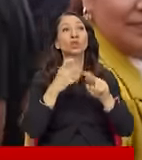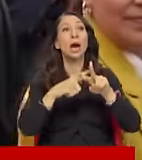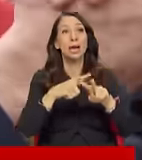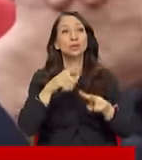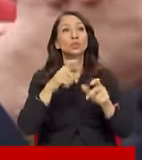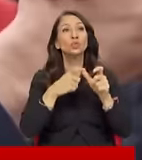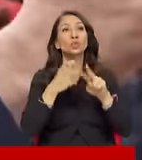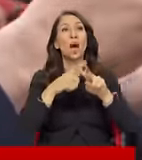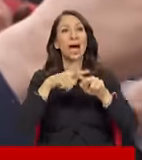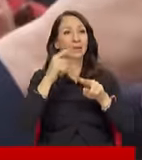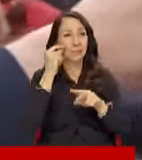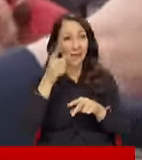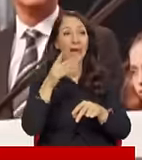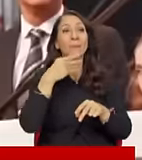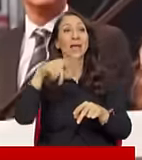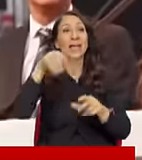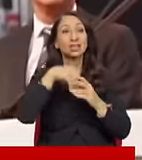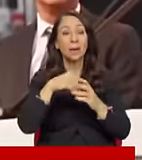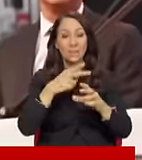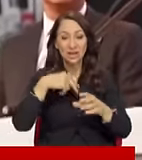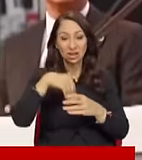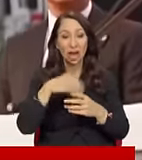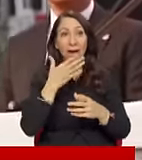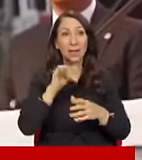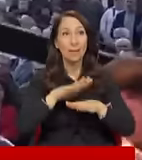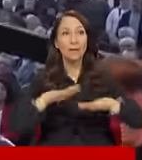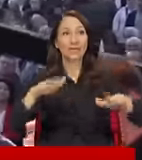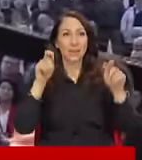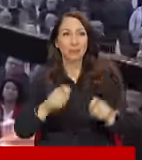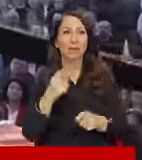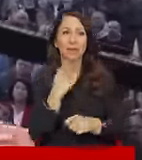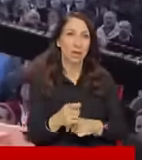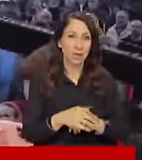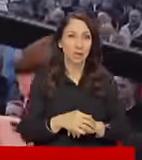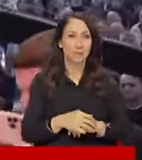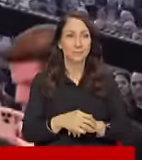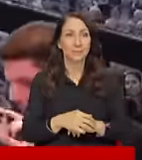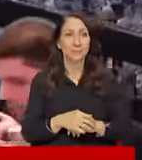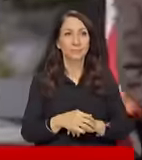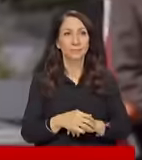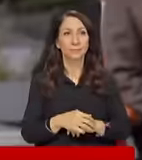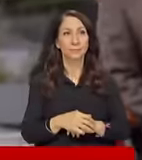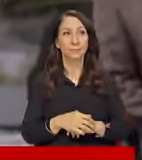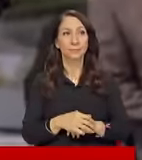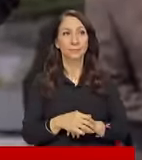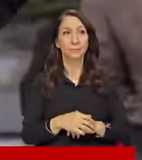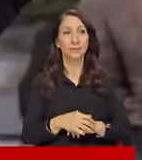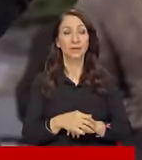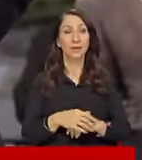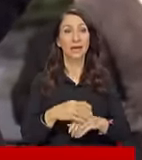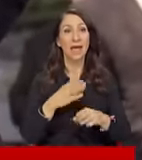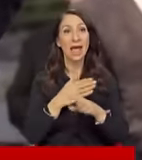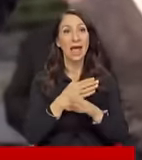Adayı Suat Nezir de emekliler için belediye bünyesinde bir emekli masası oluşturulacağını söyledi. Onurlu bir insanın